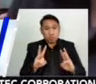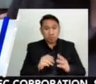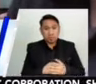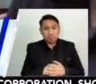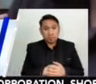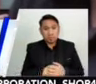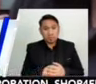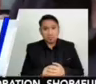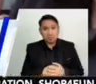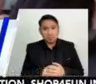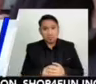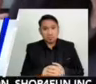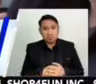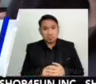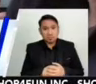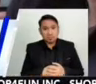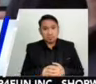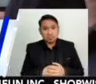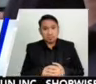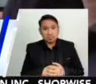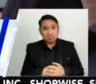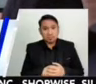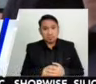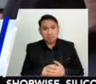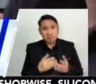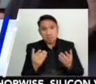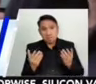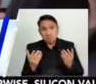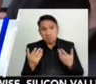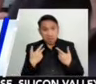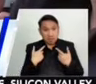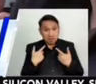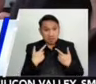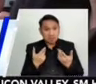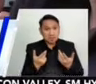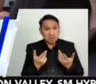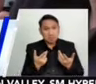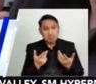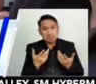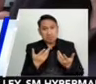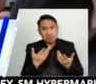portion noon. Magkakaroon naman ng zipper lane, kaya kumbaga hindi total closure.